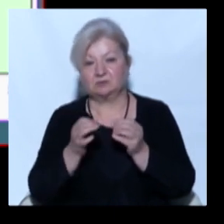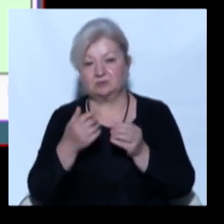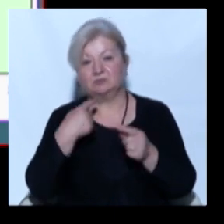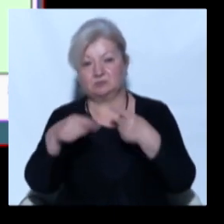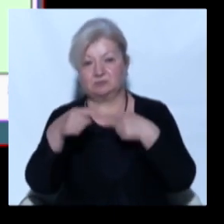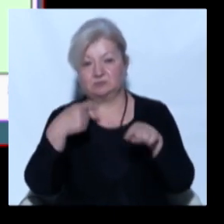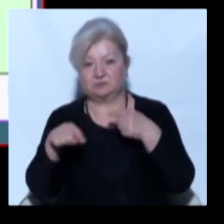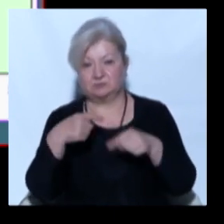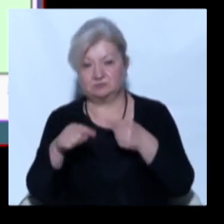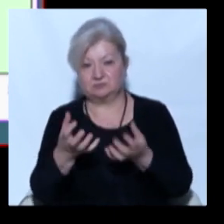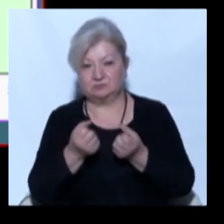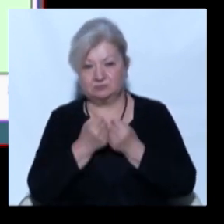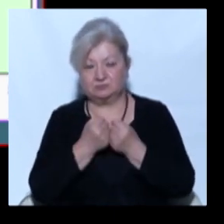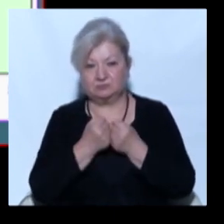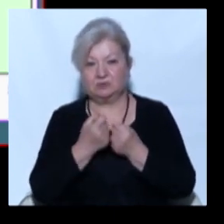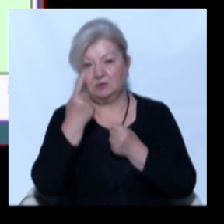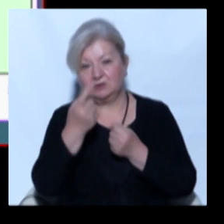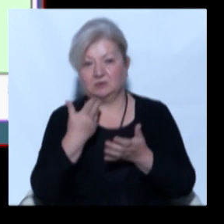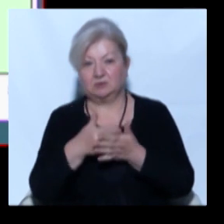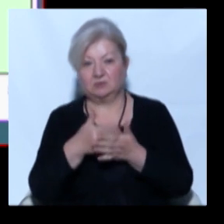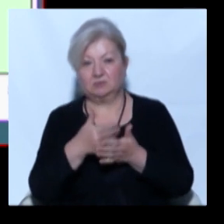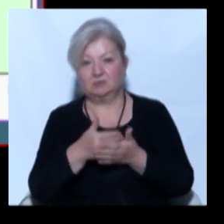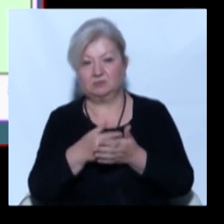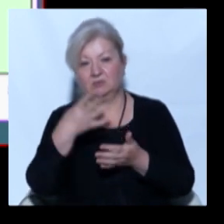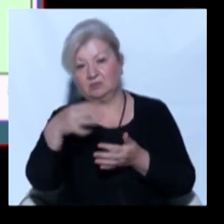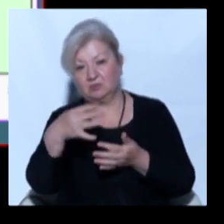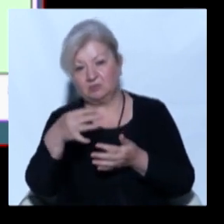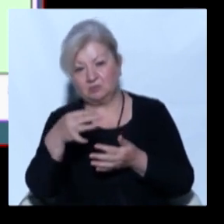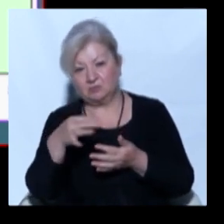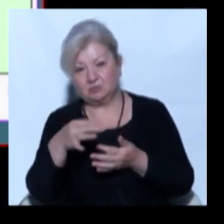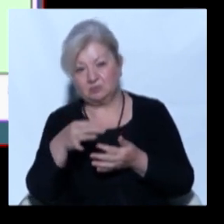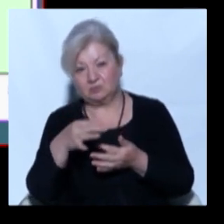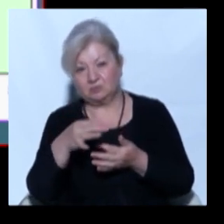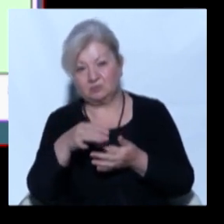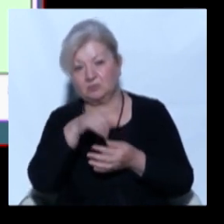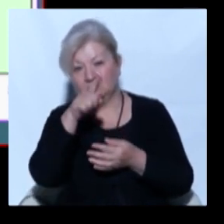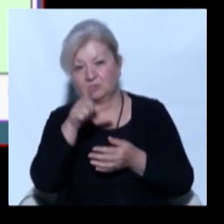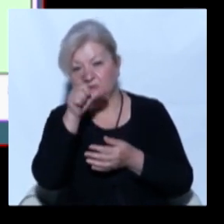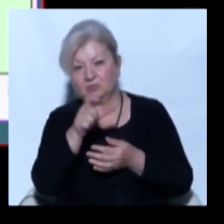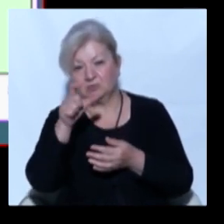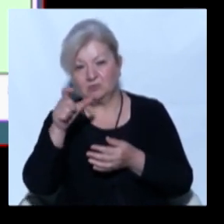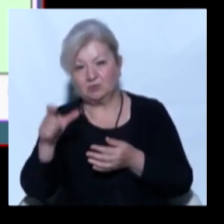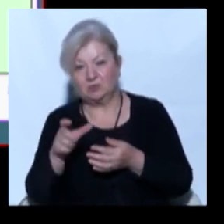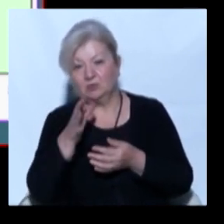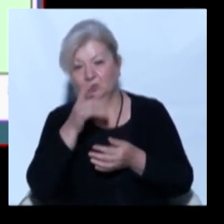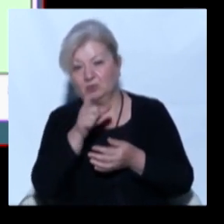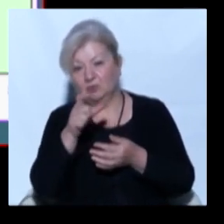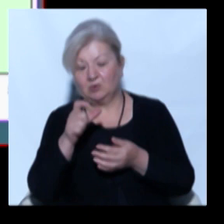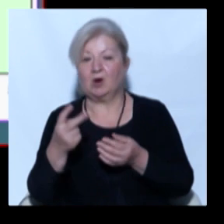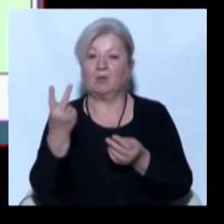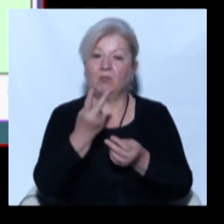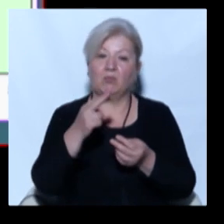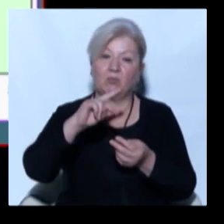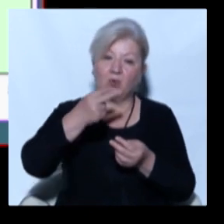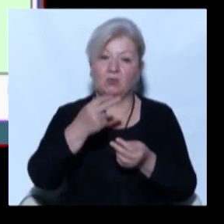სიხშირეები იყოს განსხვავებული. ერთი იყოს თქვათ 40 პერიოდი